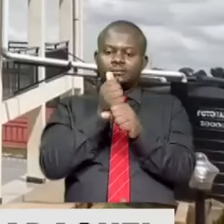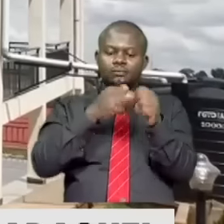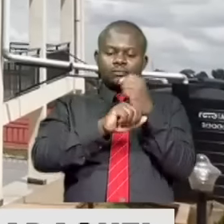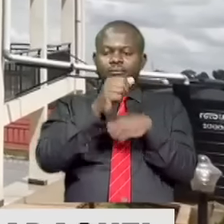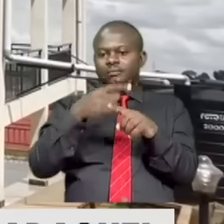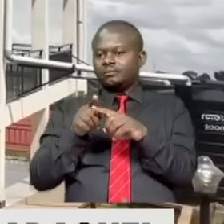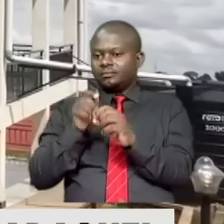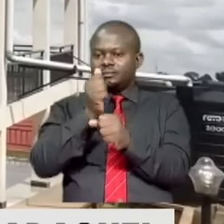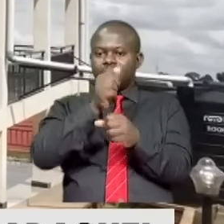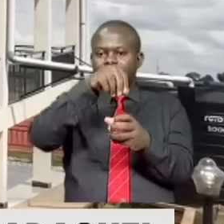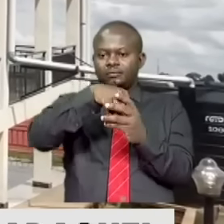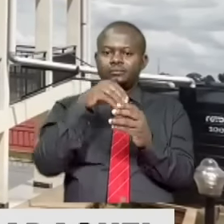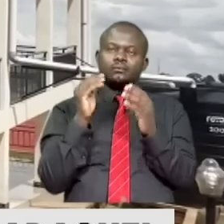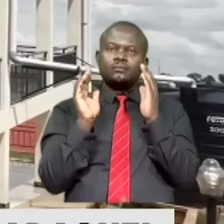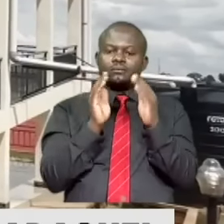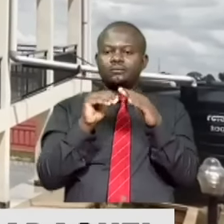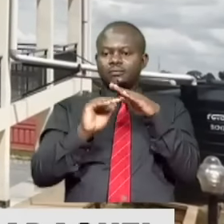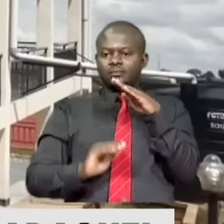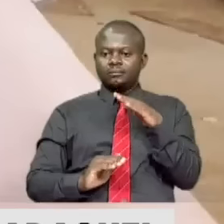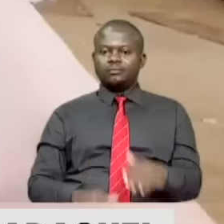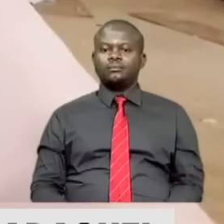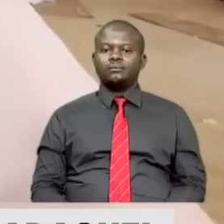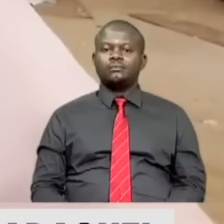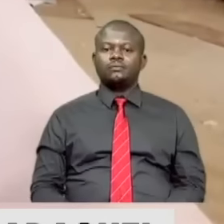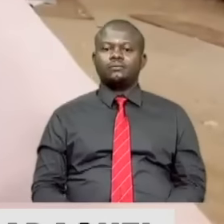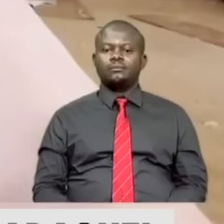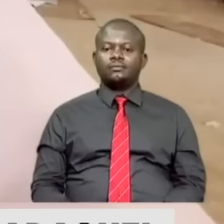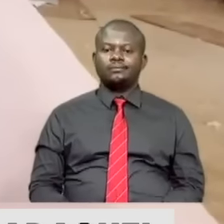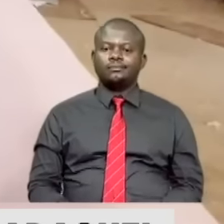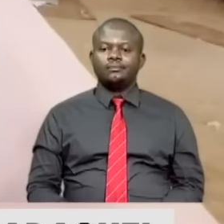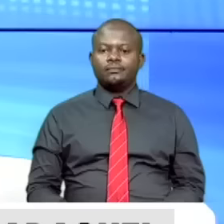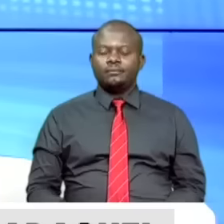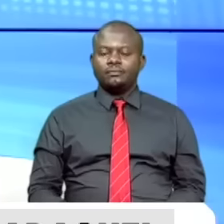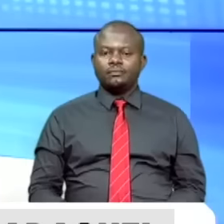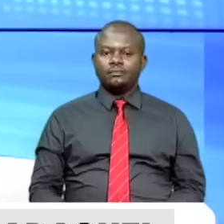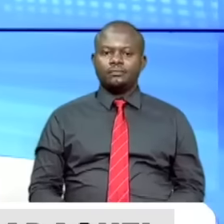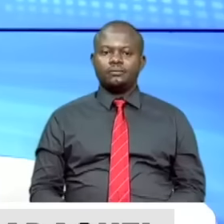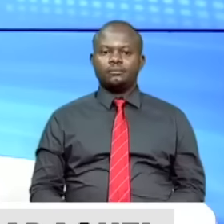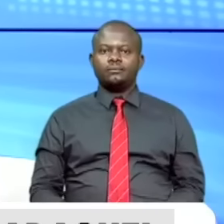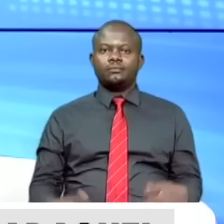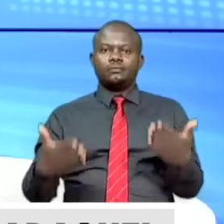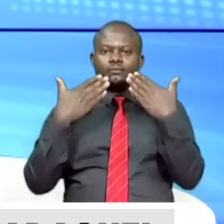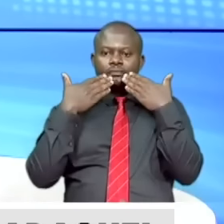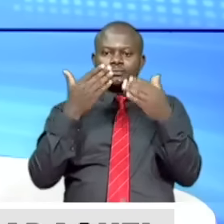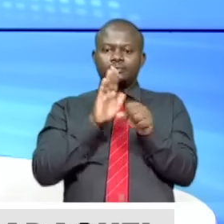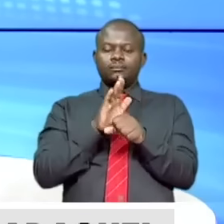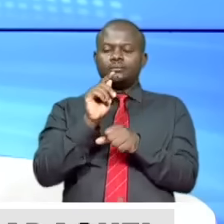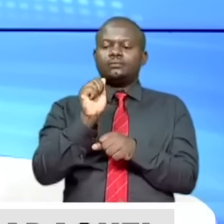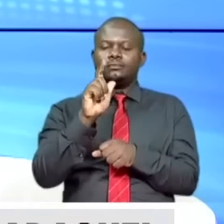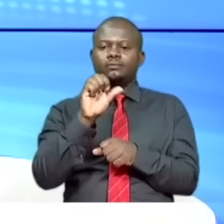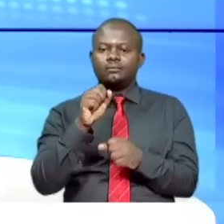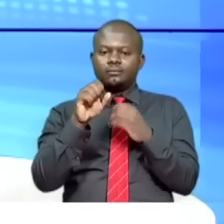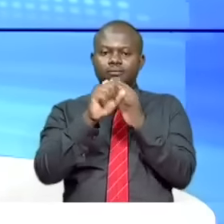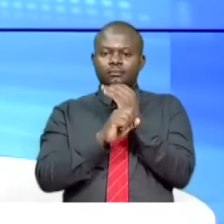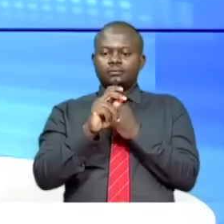binyuranye yikorerwamo ku gipimo kiri hasi. Kalisa Evariste mu karere ka Nyanza. Urakoze cyane Kalisa Evariste. Naho mu murenge wa